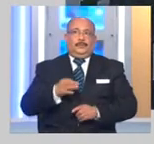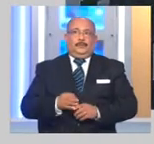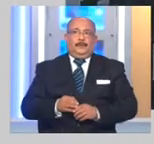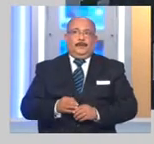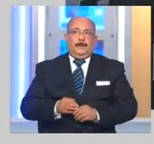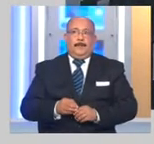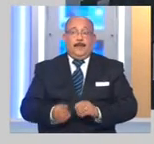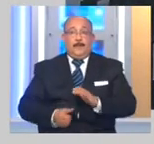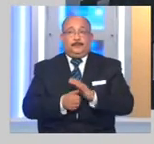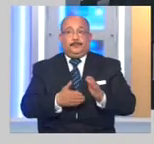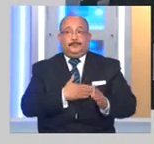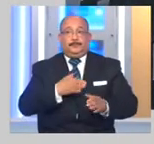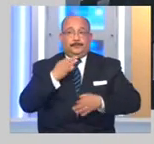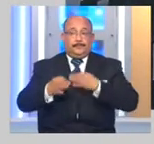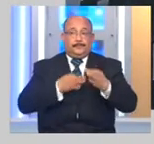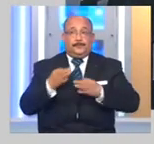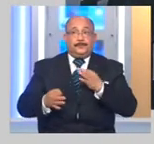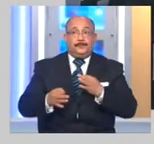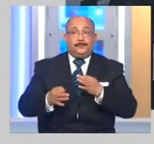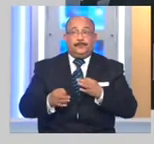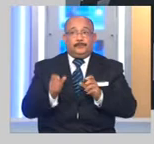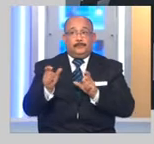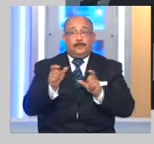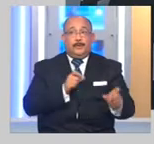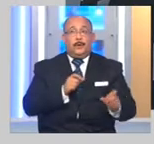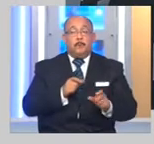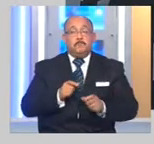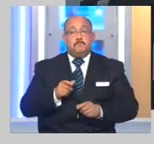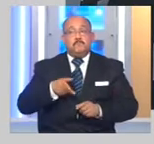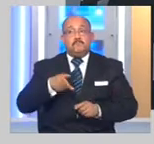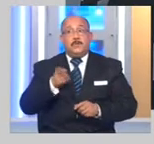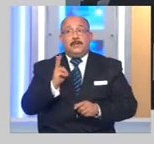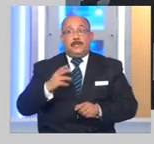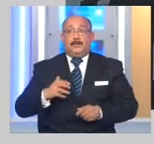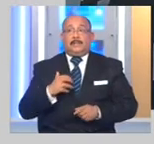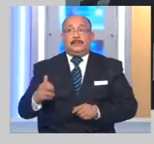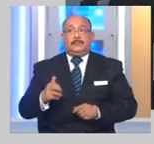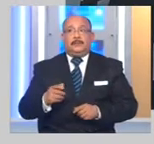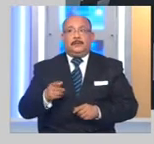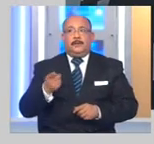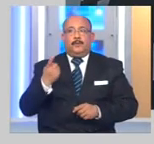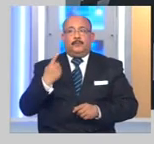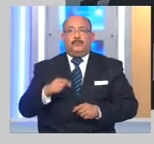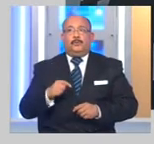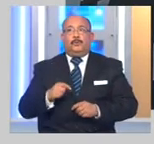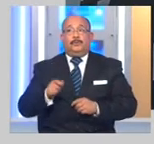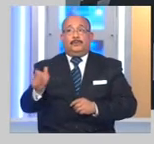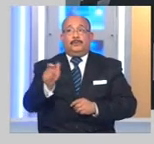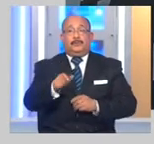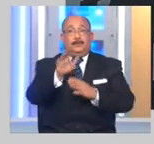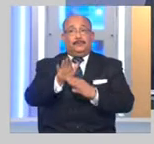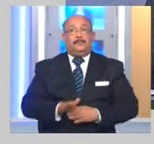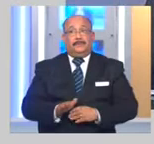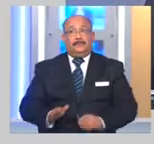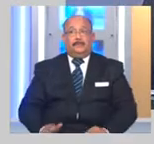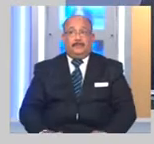أشكال الاحتجاج الذي يتم بطريقة سلمية، يحترم الضوابط القانونية ويحافظ على الملك العام